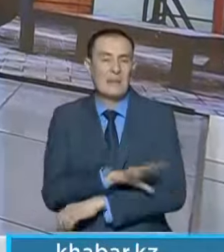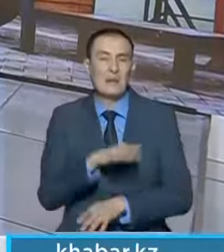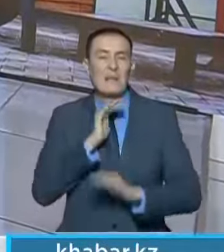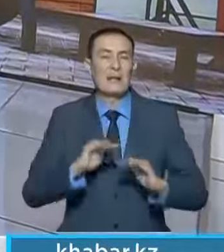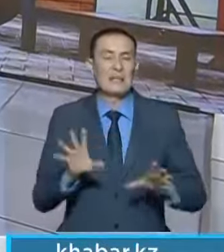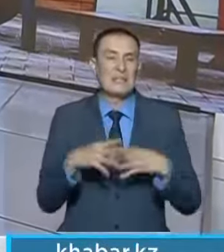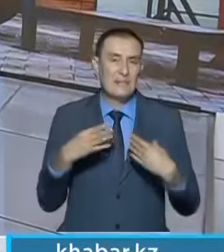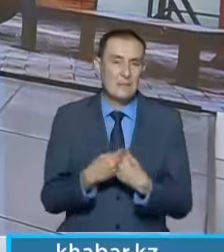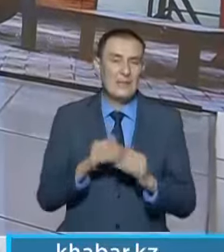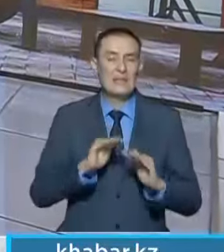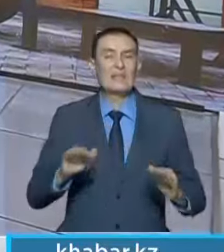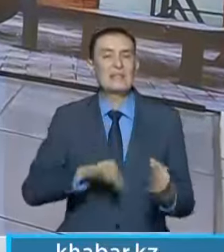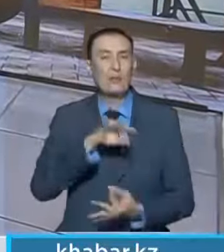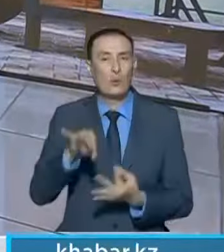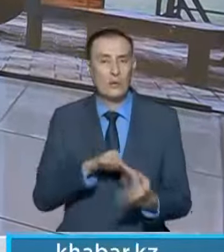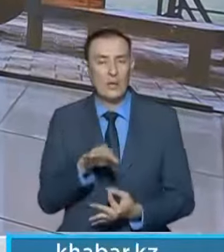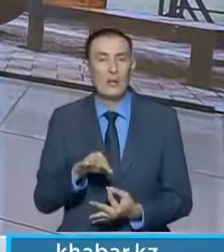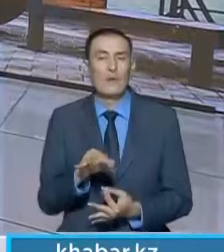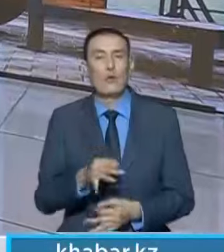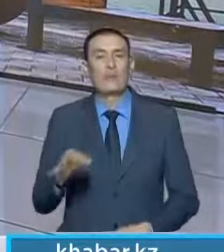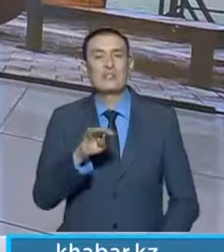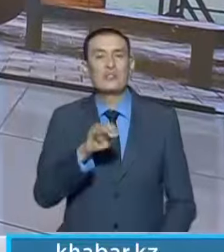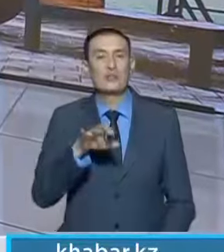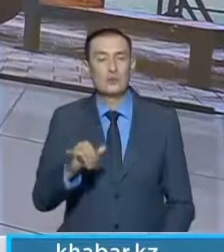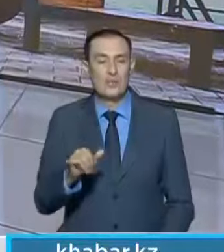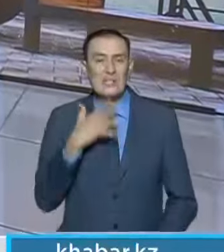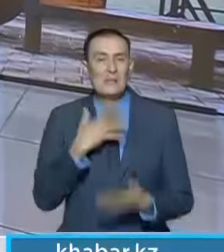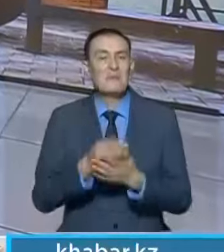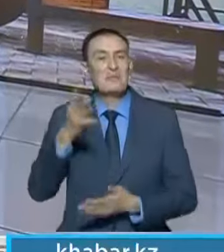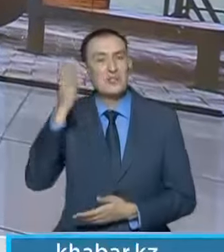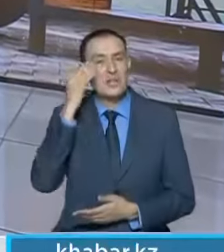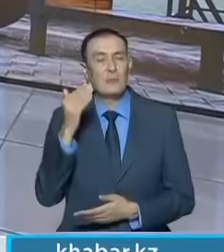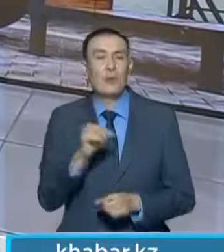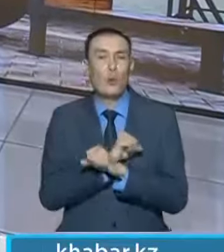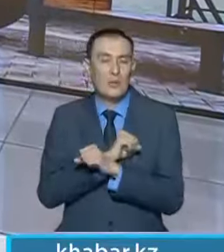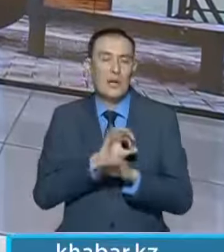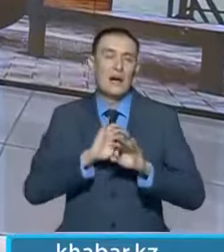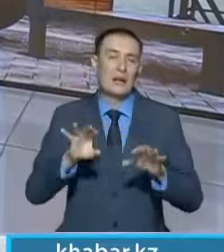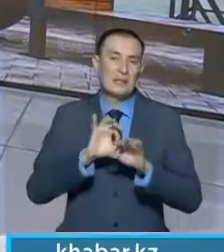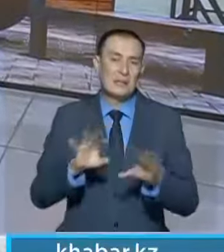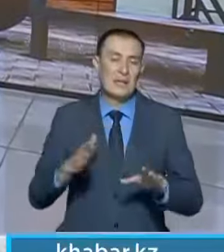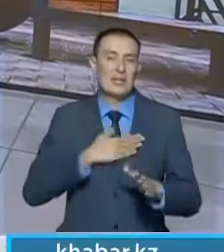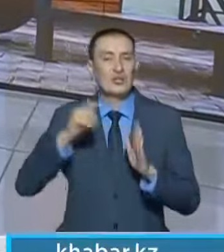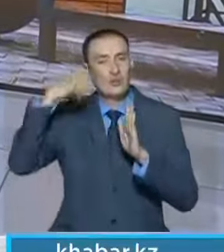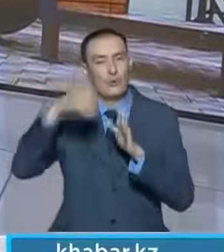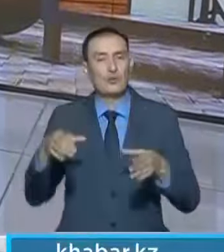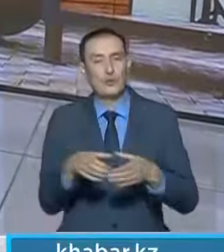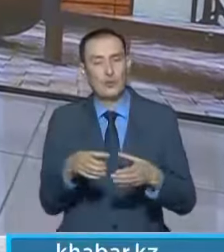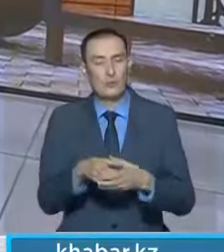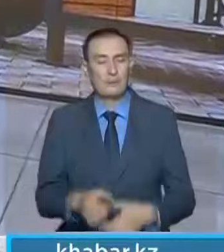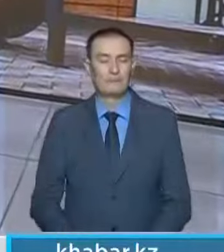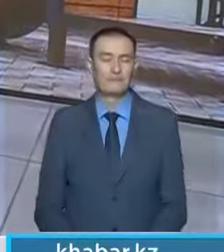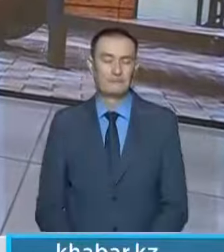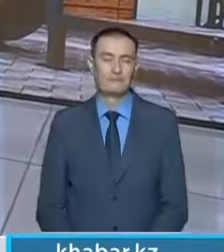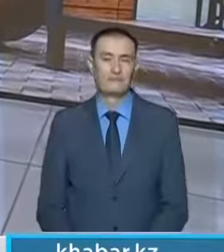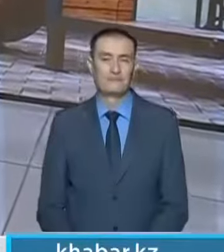многодетных семей и дети-сироты Алакольского района области Жетысу. Своими впечатлениями от отдыха они поделились с нашим корреспондентом Гульнар Жантасовой.